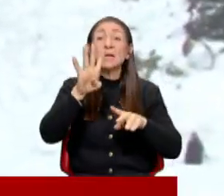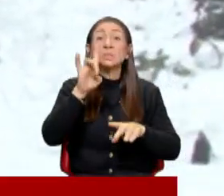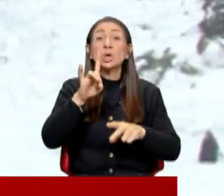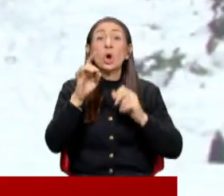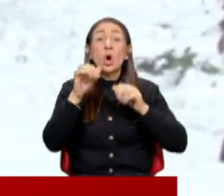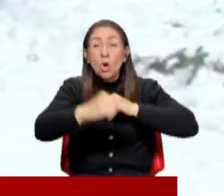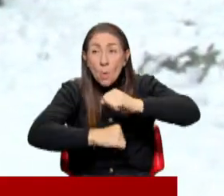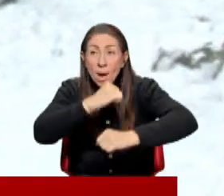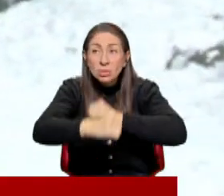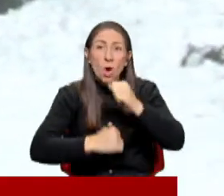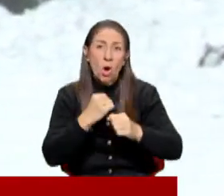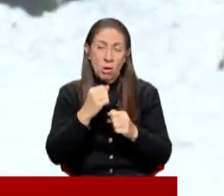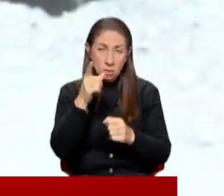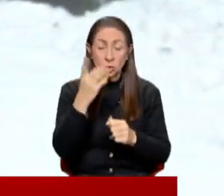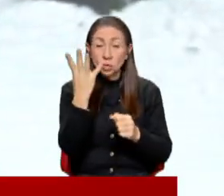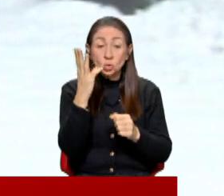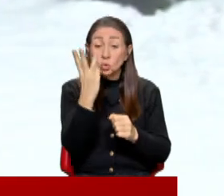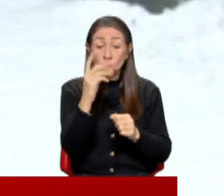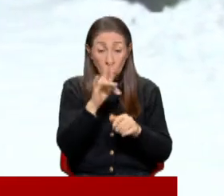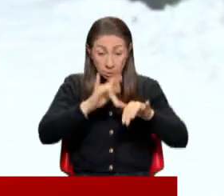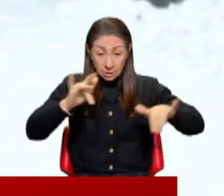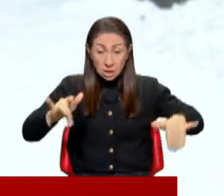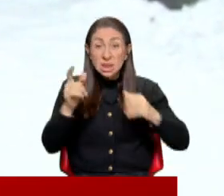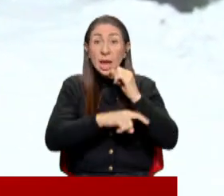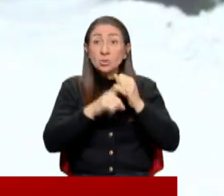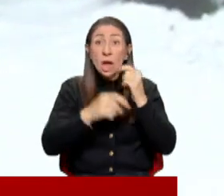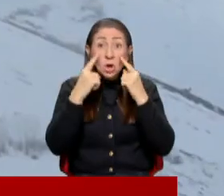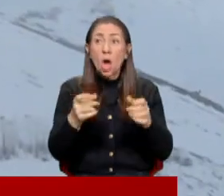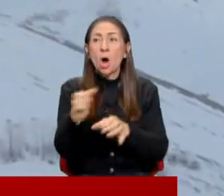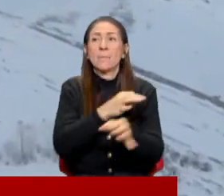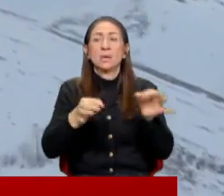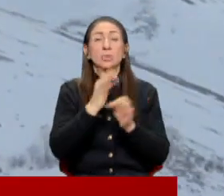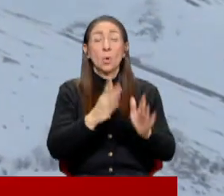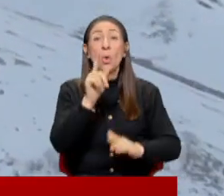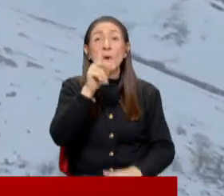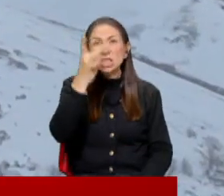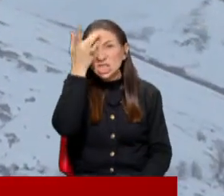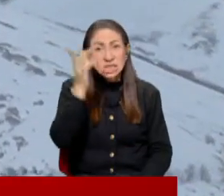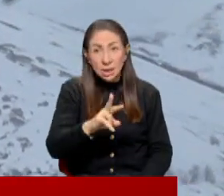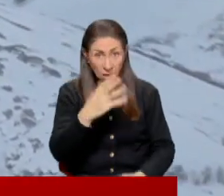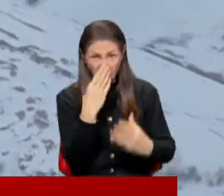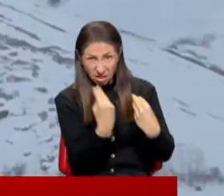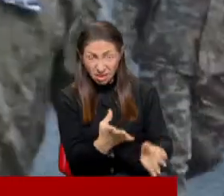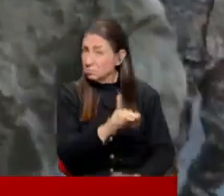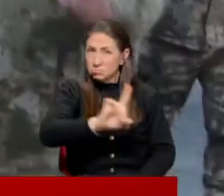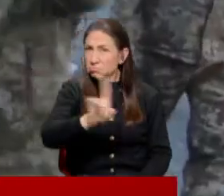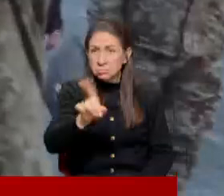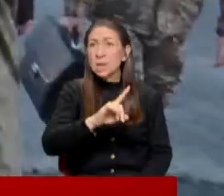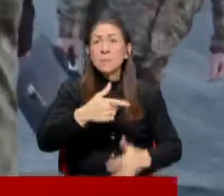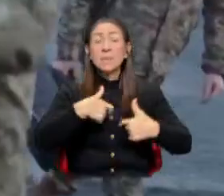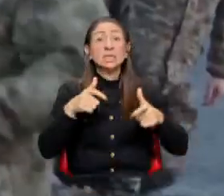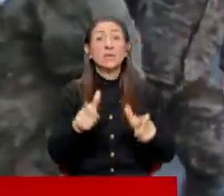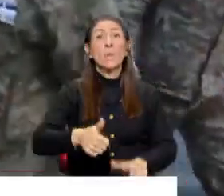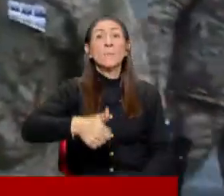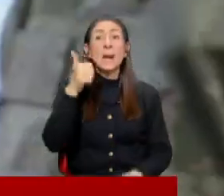Komutanlığı'na 3 farklı noktadan saldıran teröristlere karşı operasyon sürüyor. 12 şehidin kanının yerde bırakılmaması için Milli